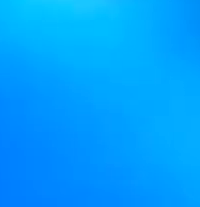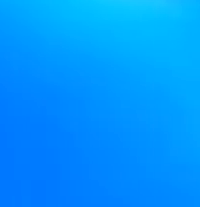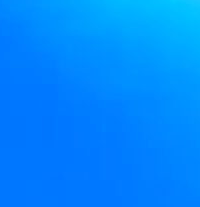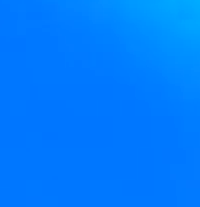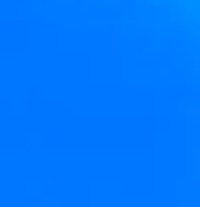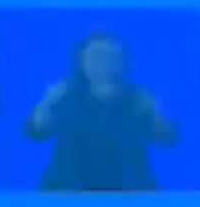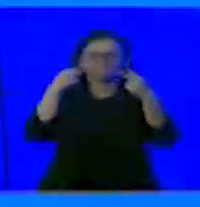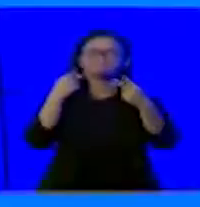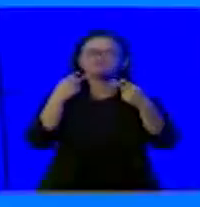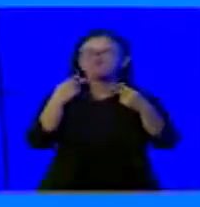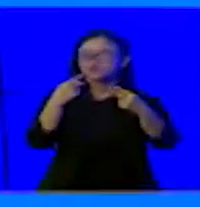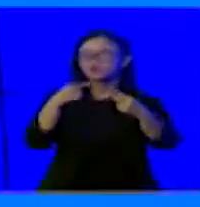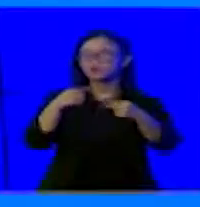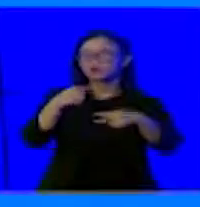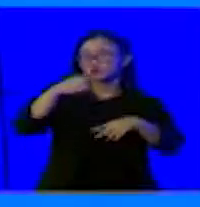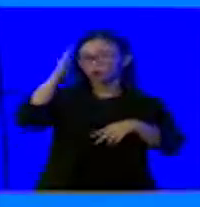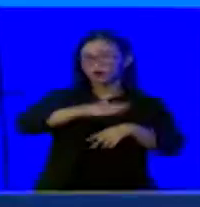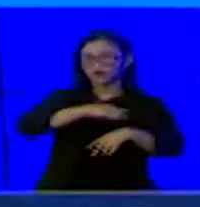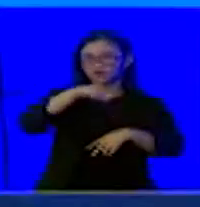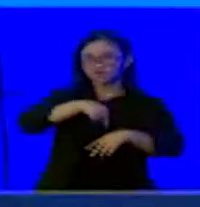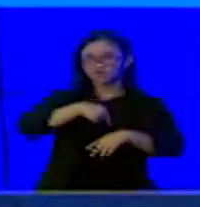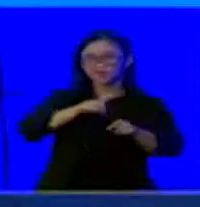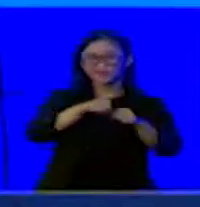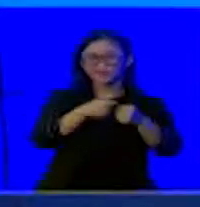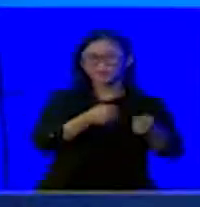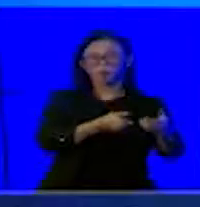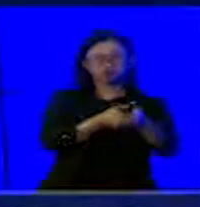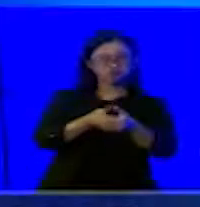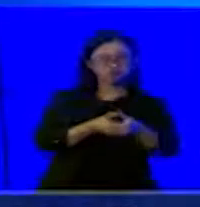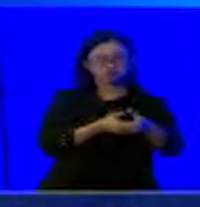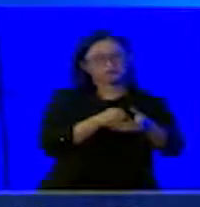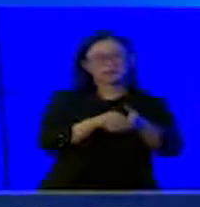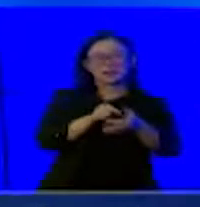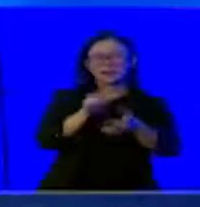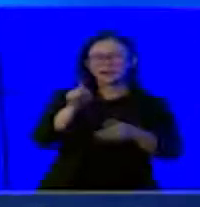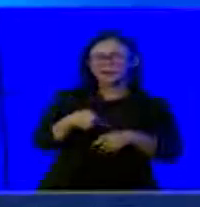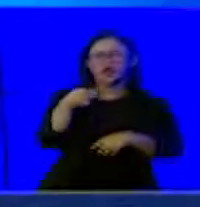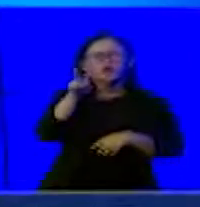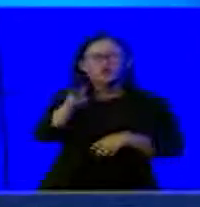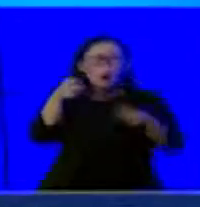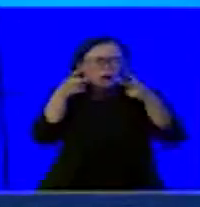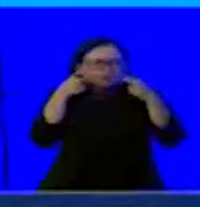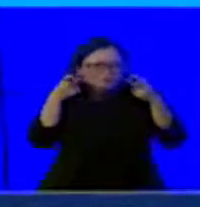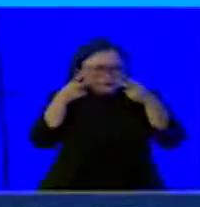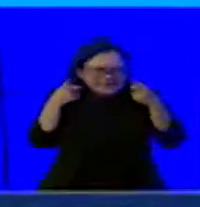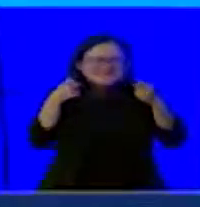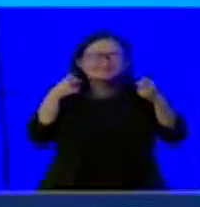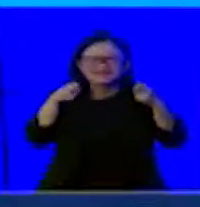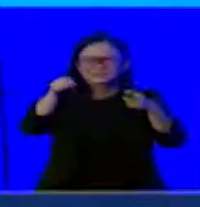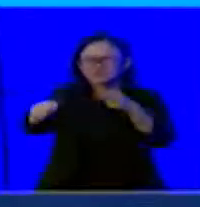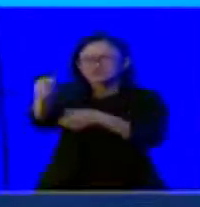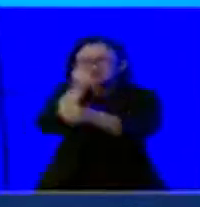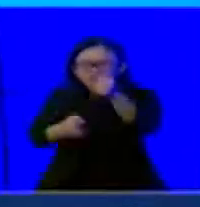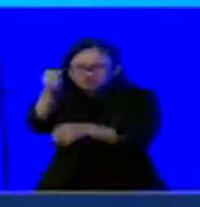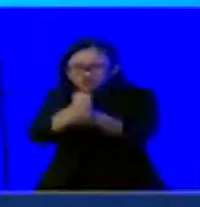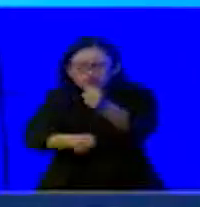Kembali bersama kami pemirsa, dalam satu hari petugas pemadam kebakaran di Jakarta mengevakuasi 2 ekor kucing yang tercebur di dalam sumur.